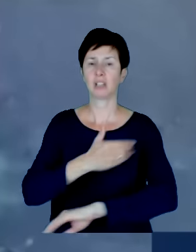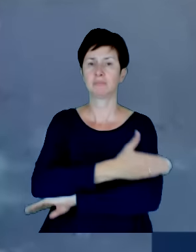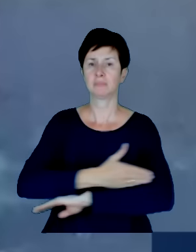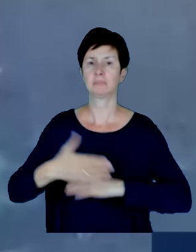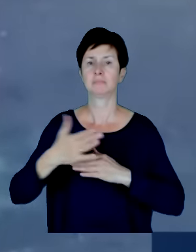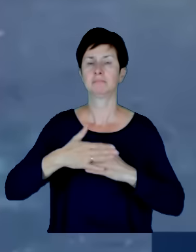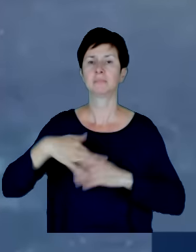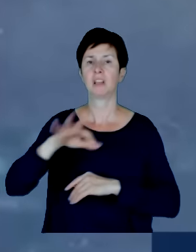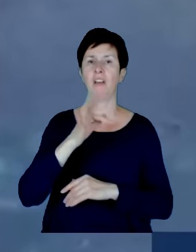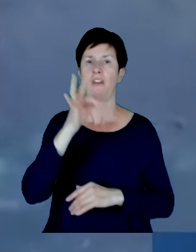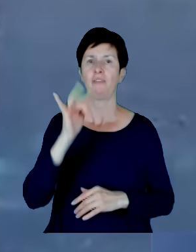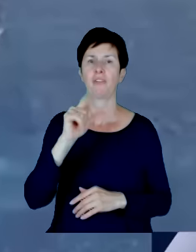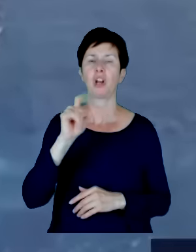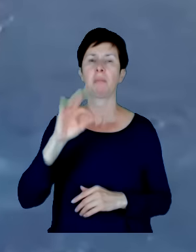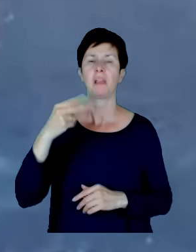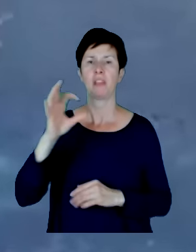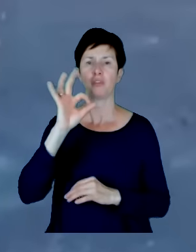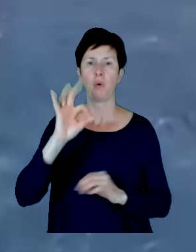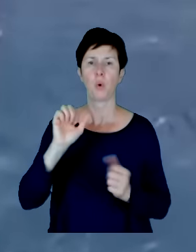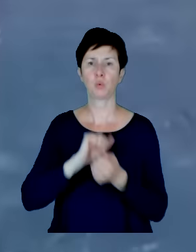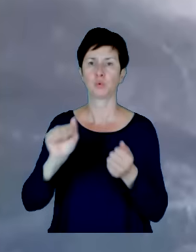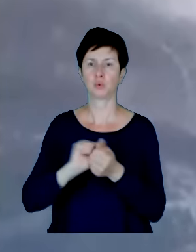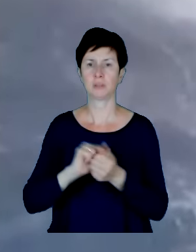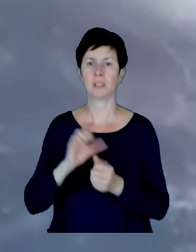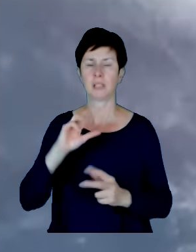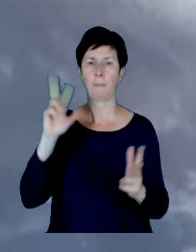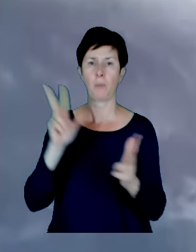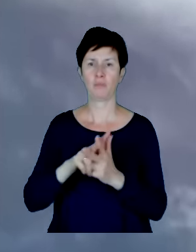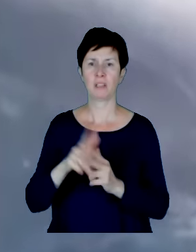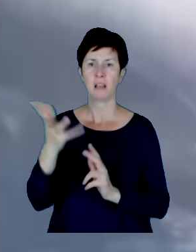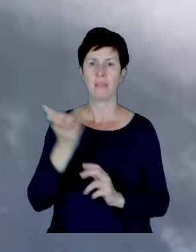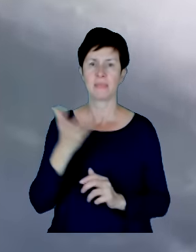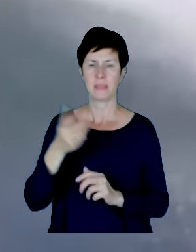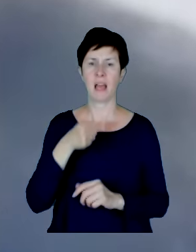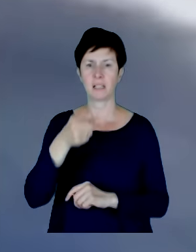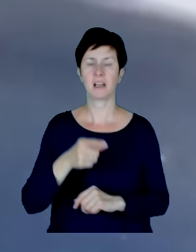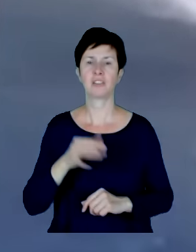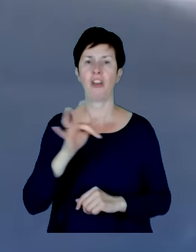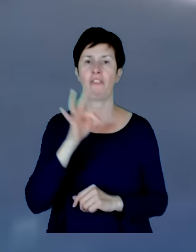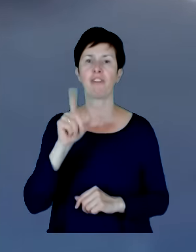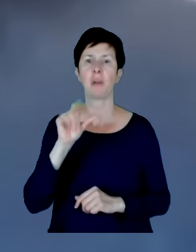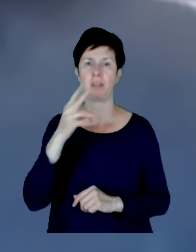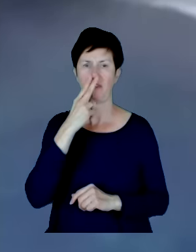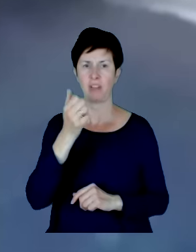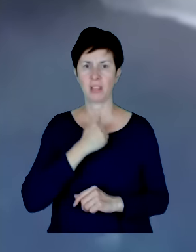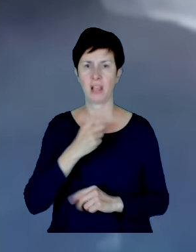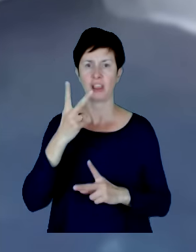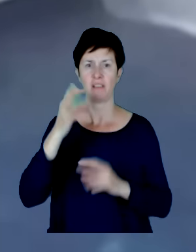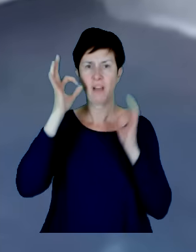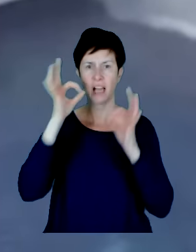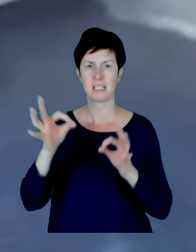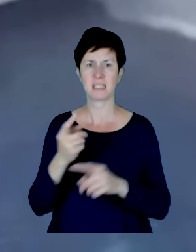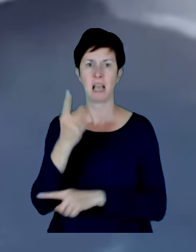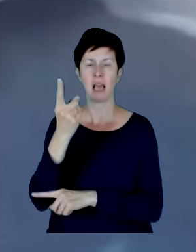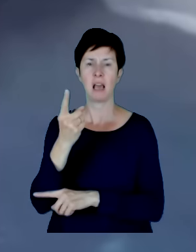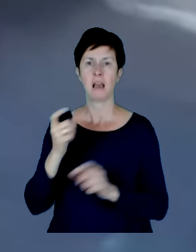spornym rejonie na morzu południowochińskim zdarzenie potwierdza nagranie opublikowane przez filipińskie służby widać na nim jak dwa chińskie statki skierowały armatki